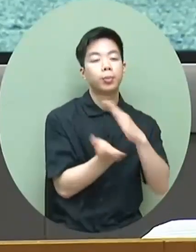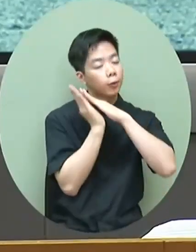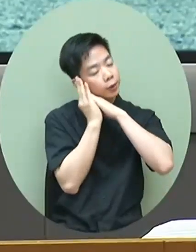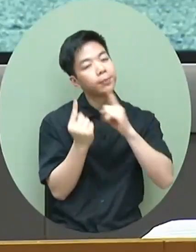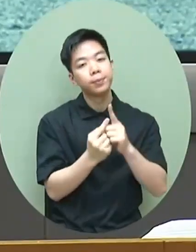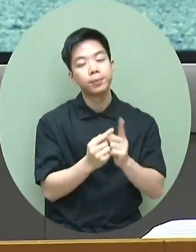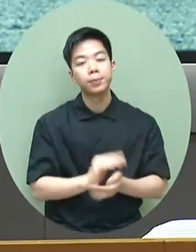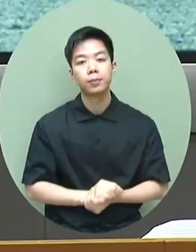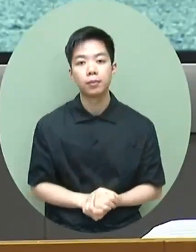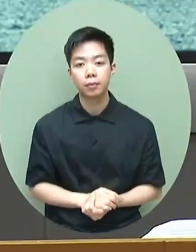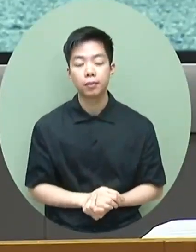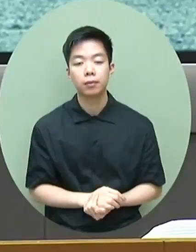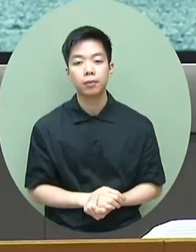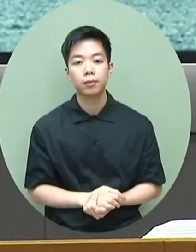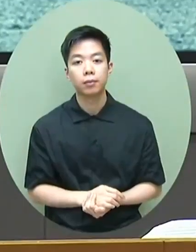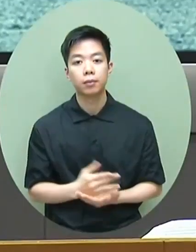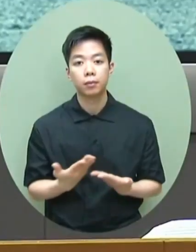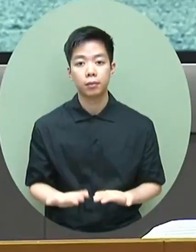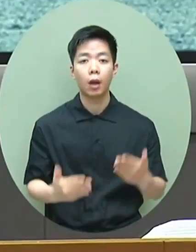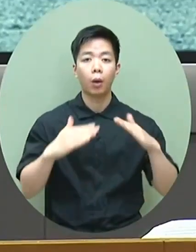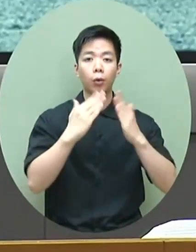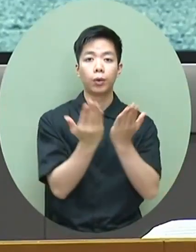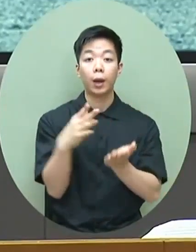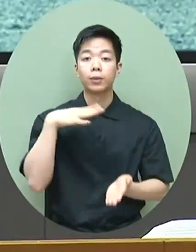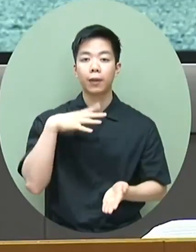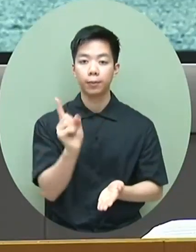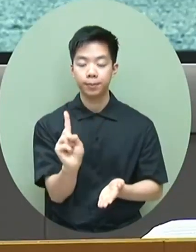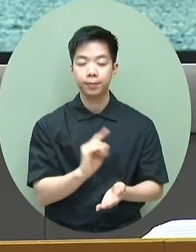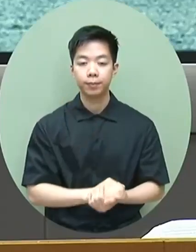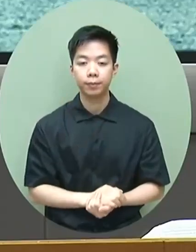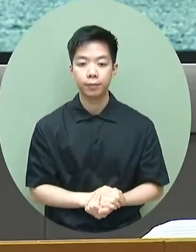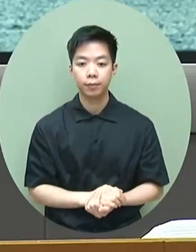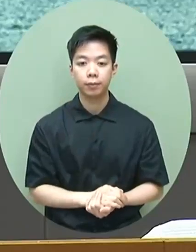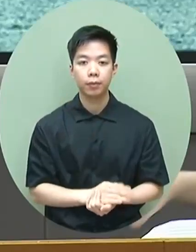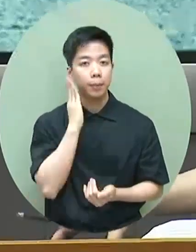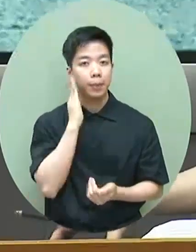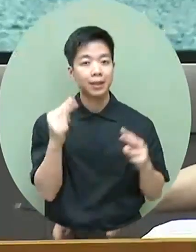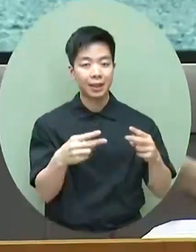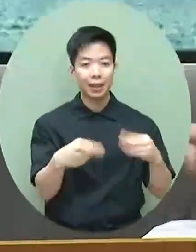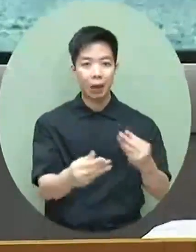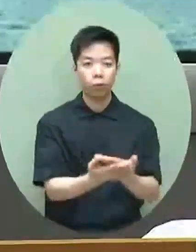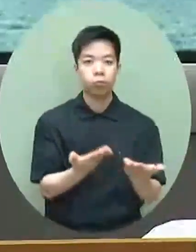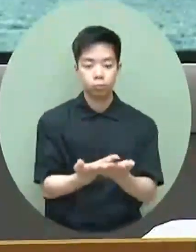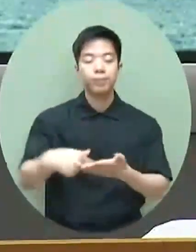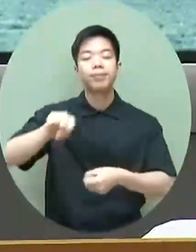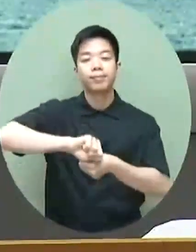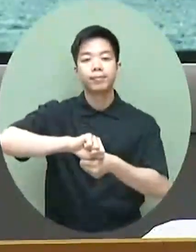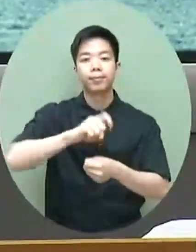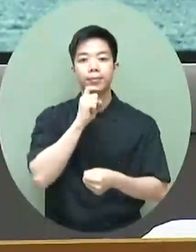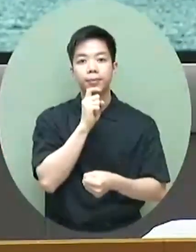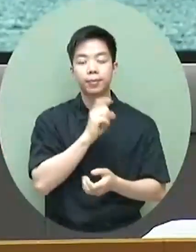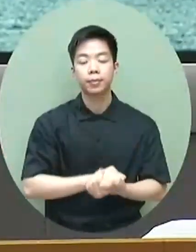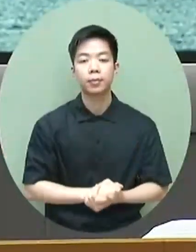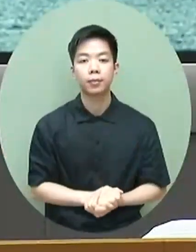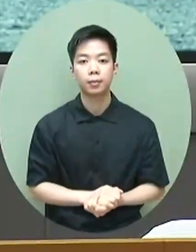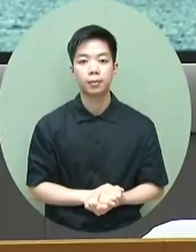啲學校咧，就係翻復課啦。咁我哋就知道咧，就係大概有600多間